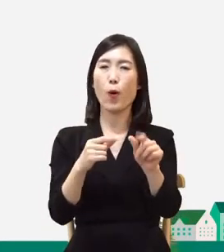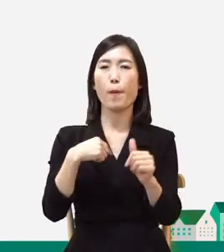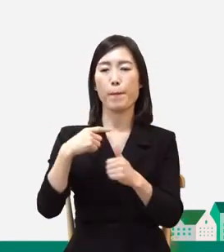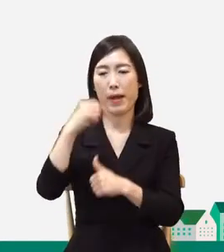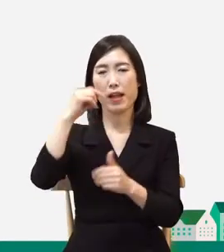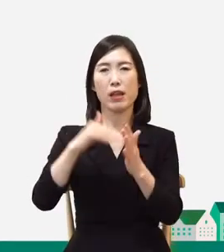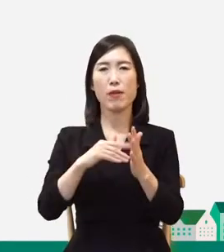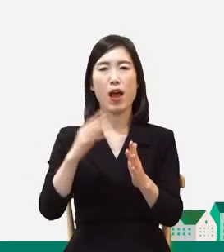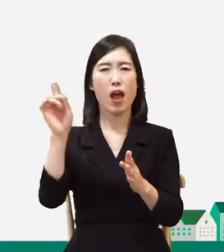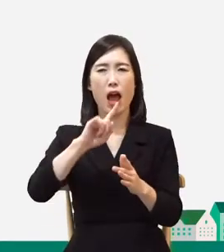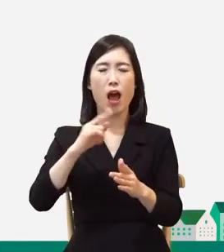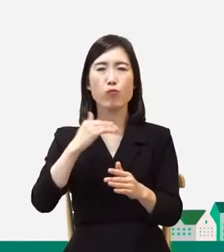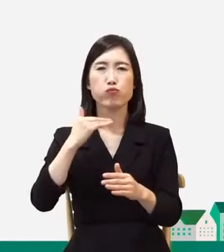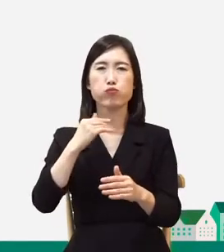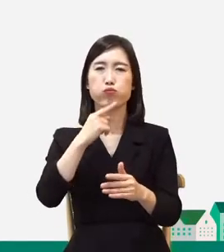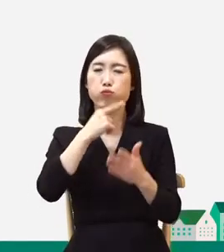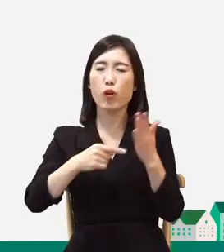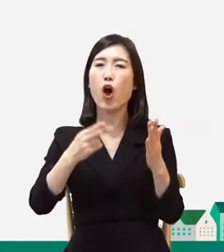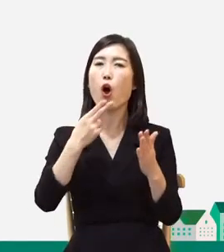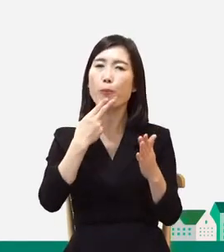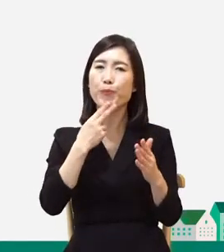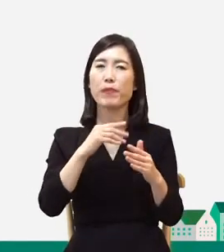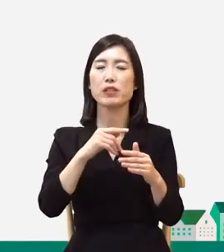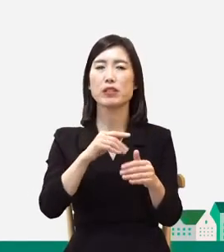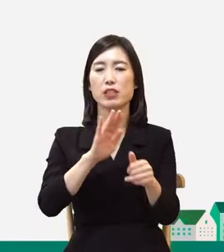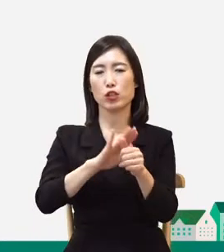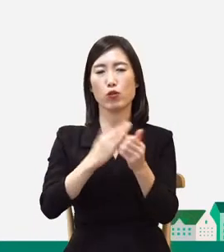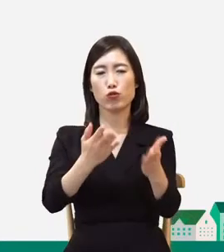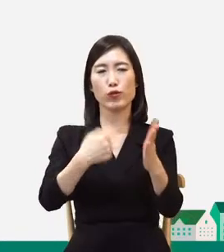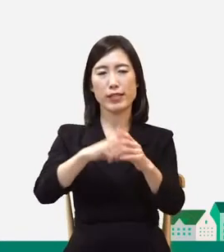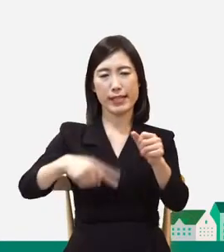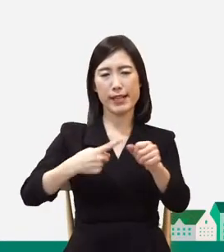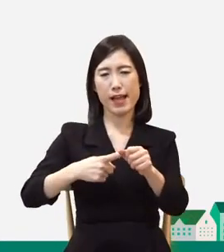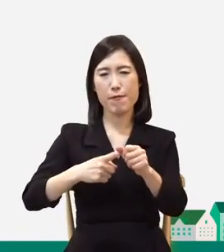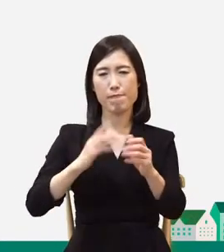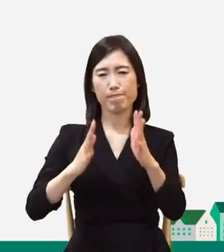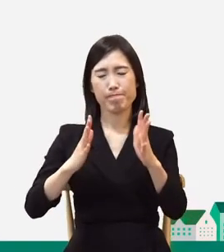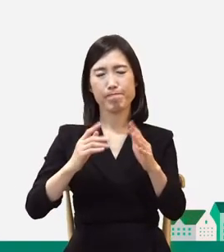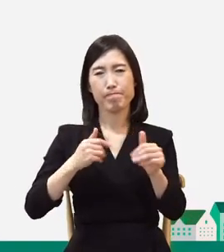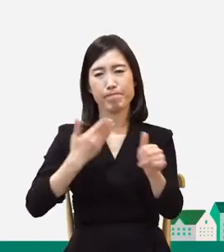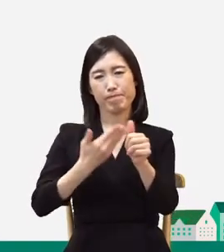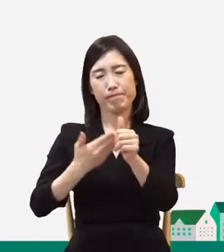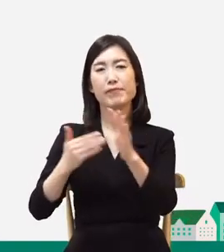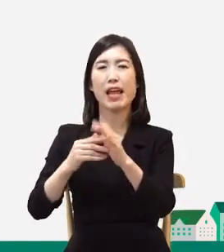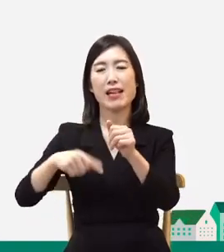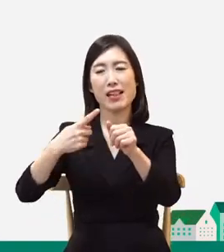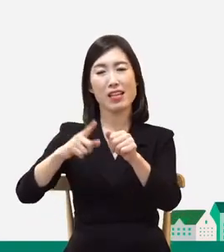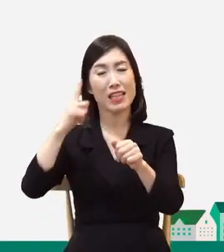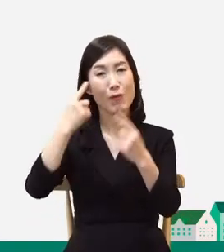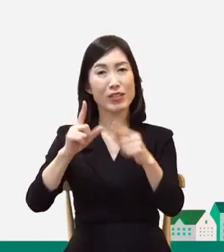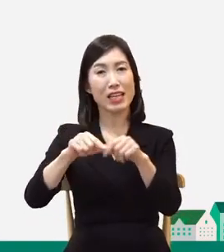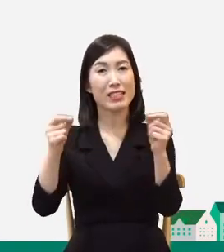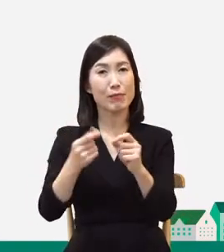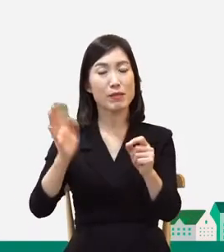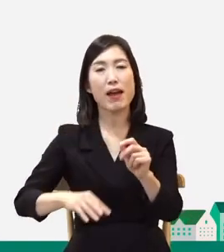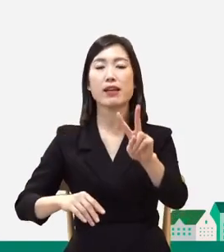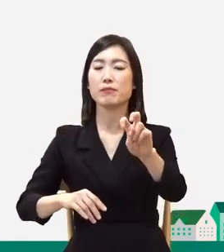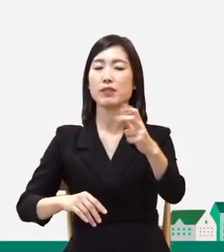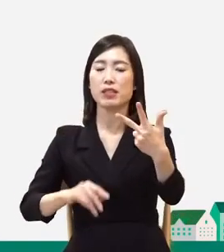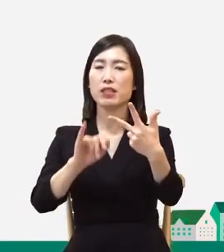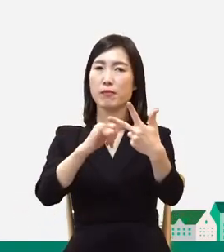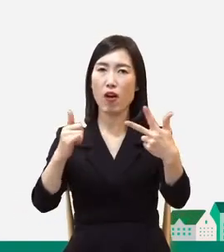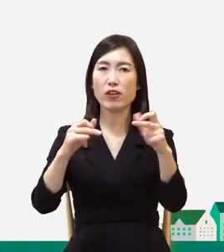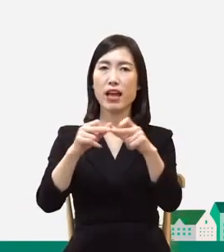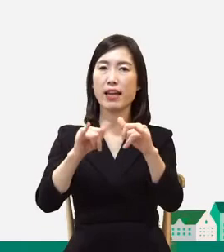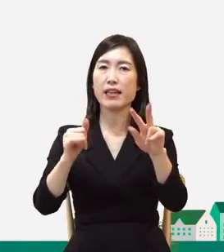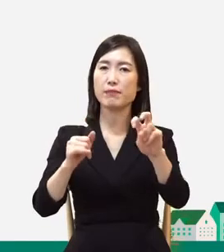누구도 배제되지 않는 지원체계를 만들겠다는 목표로 1년을 달려왔습니다. 짧다면 짧은 시간이지만 57명의